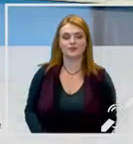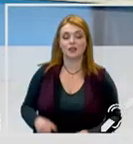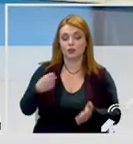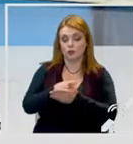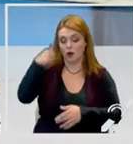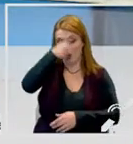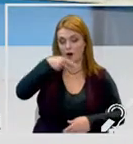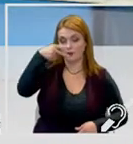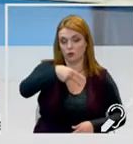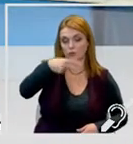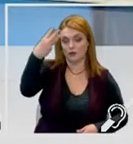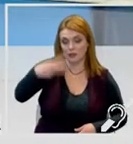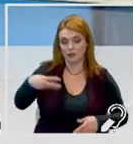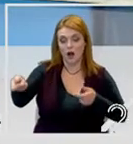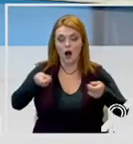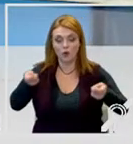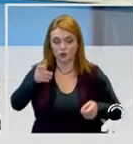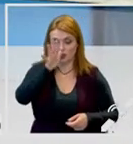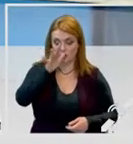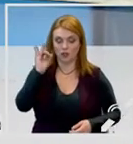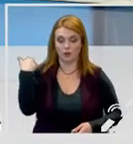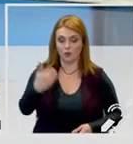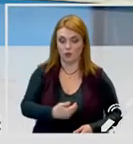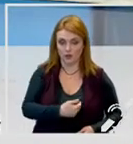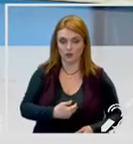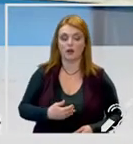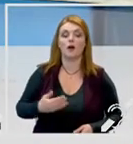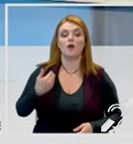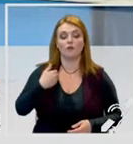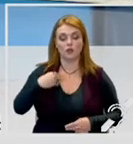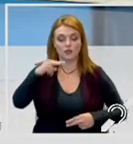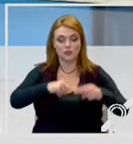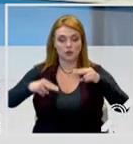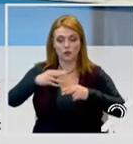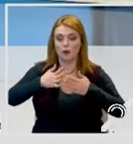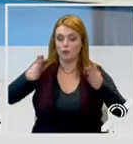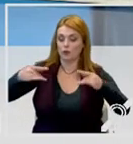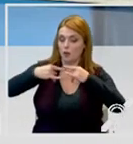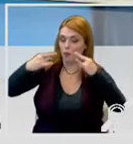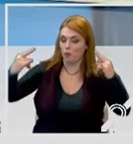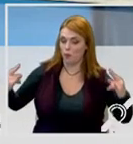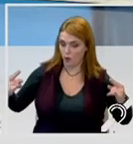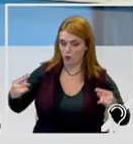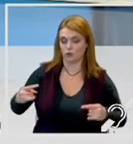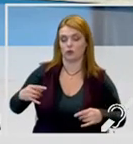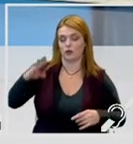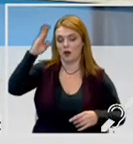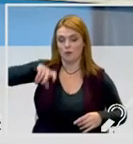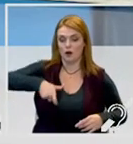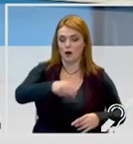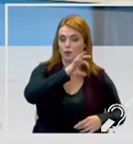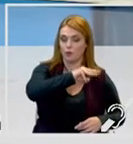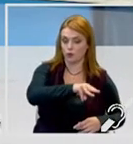Până în anul 2030, autoritățile de la Chișinău și București vor să construiască mai multe poduri peste râul Prut, iar pe